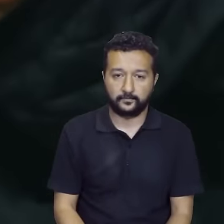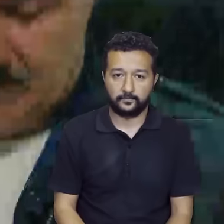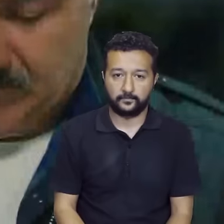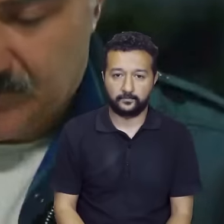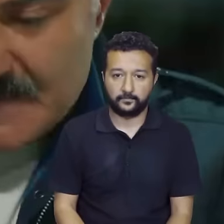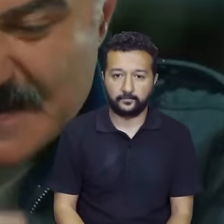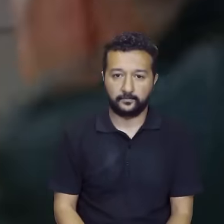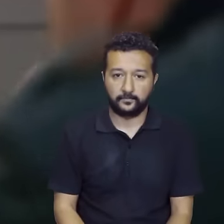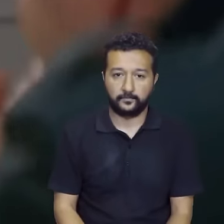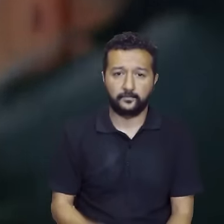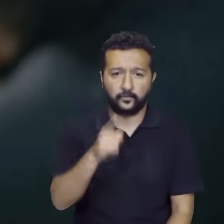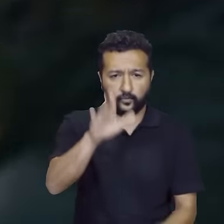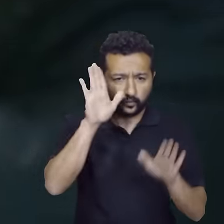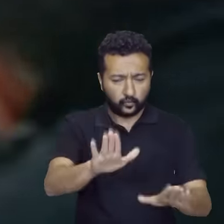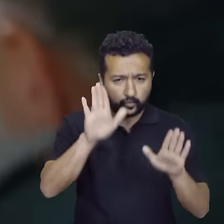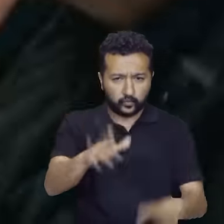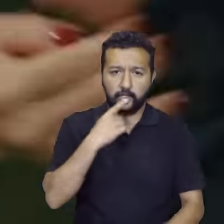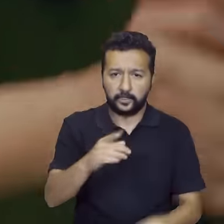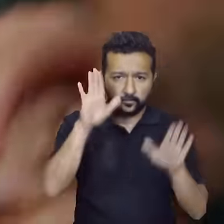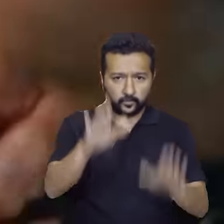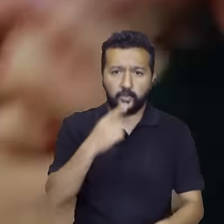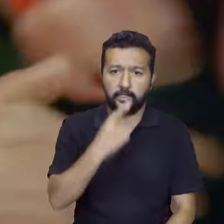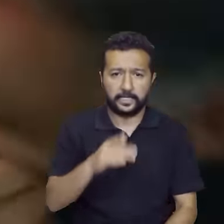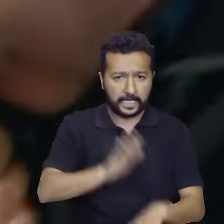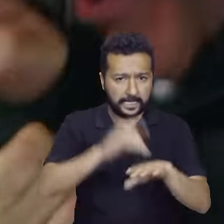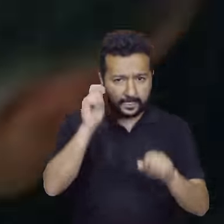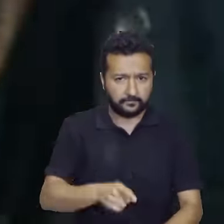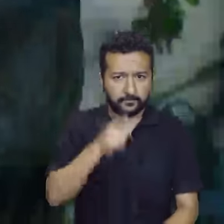Ağzını atarken durdurdu. Ya dur dur.